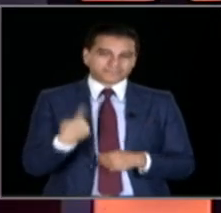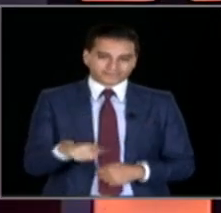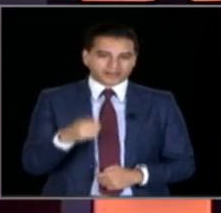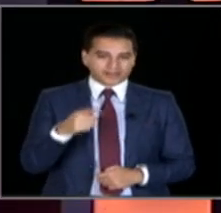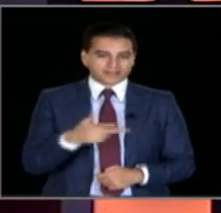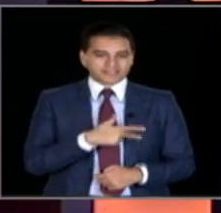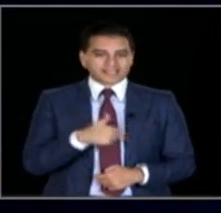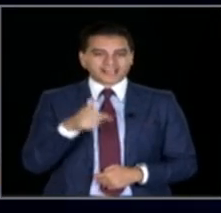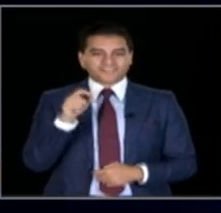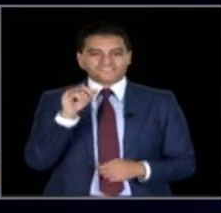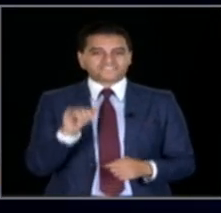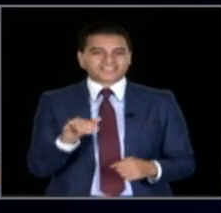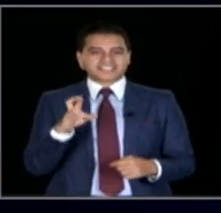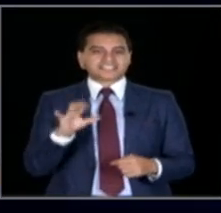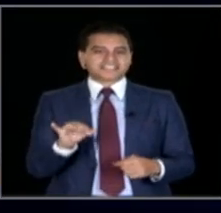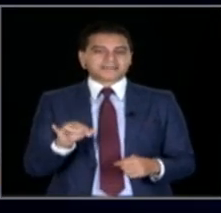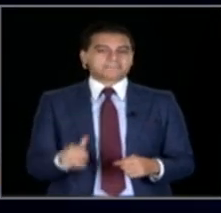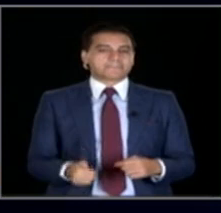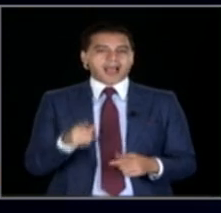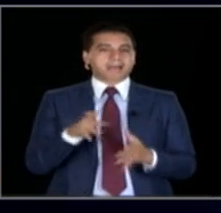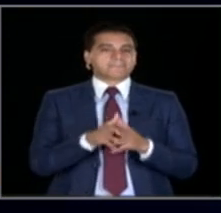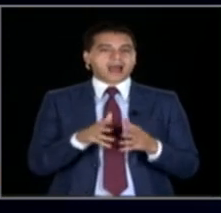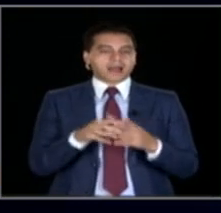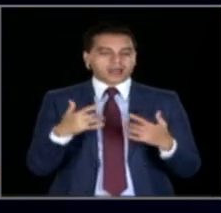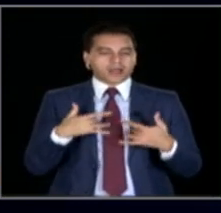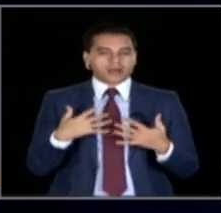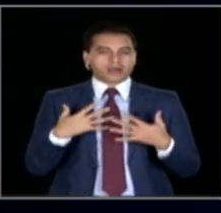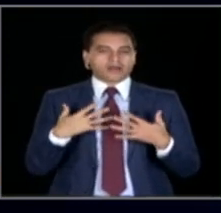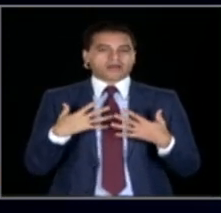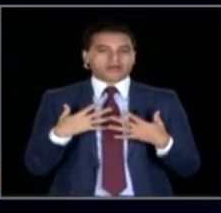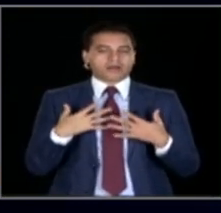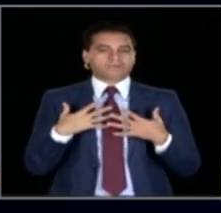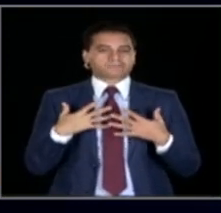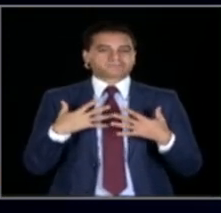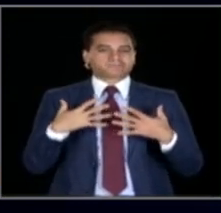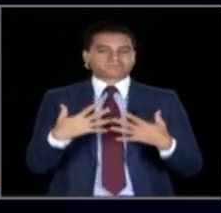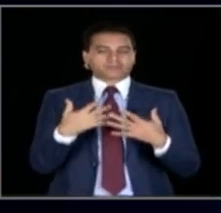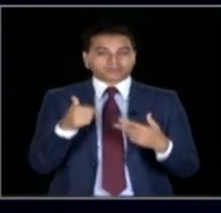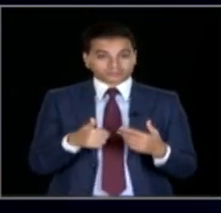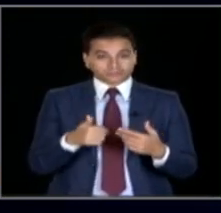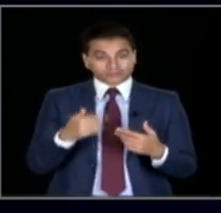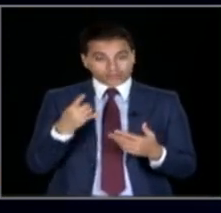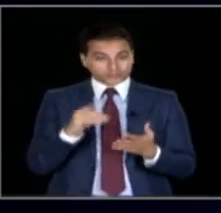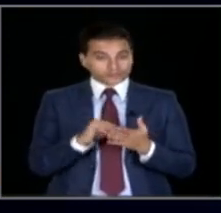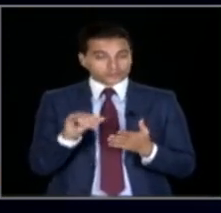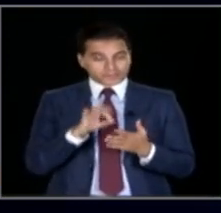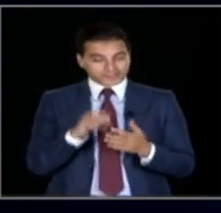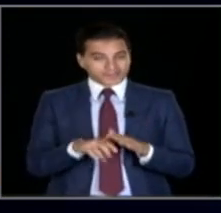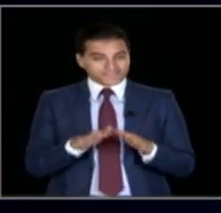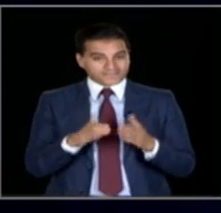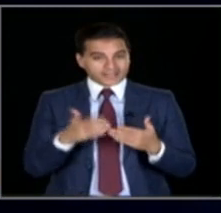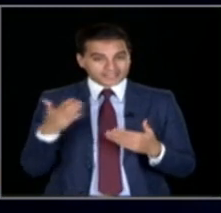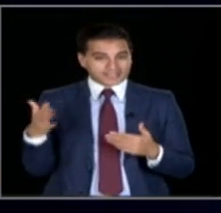معناها انتفاخ الرئه. مصطفى محمود 10 نقط، مهمين جدا